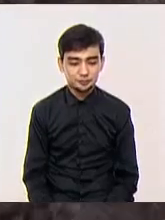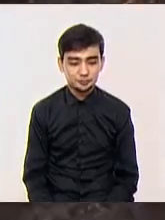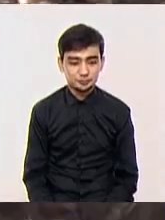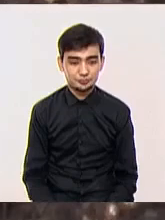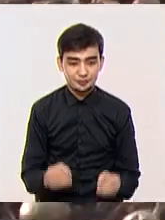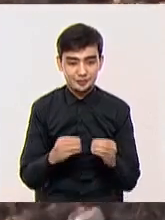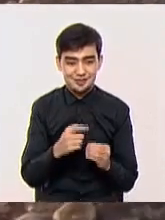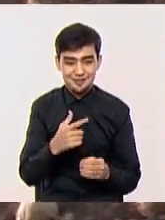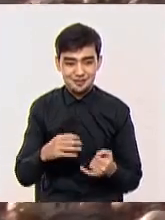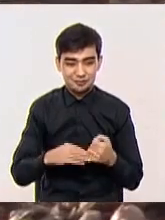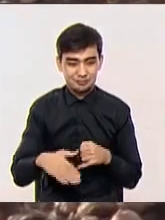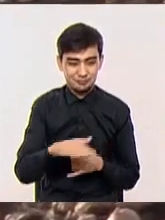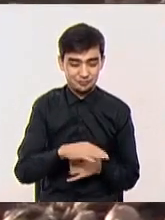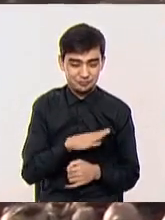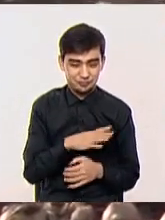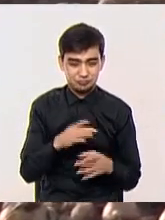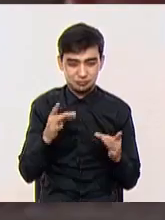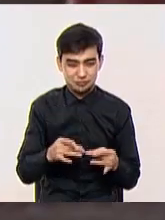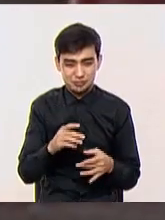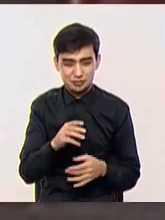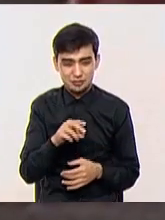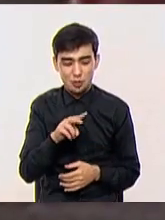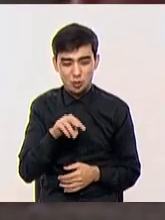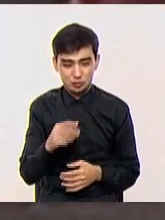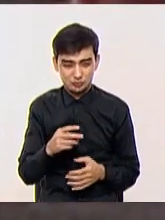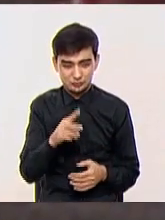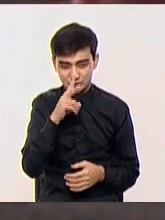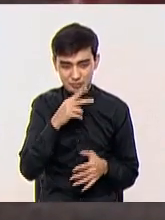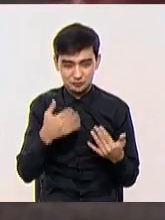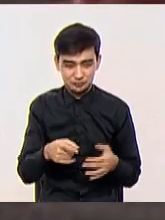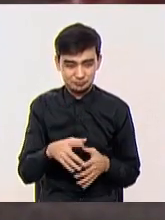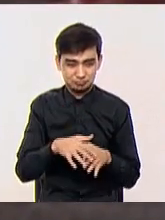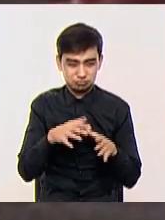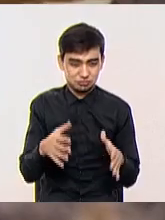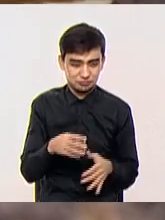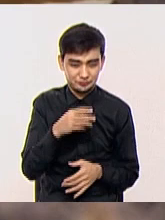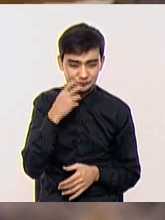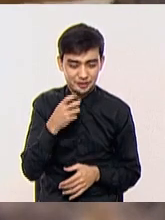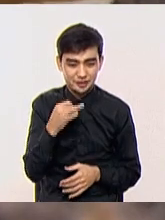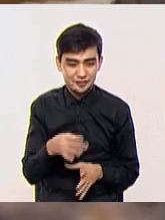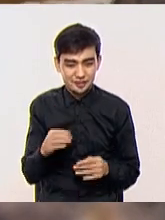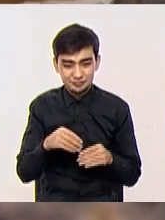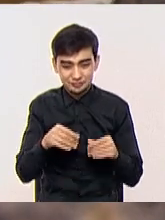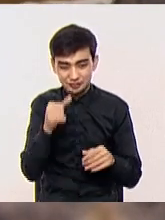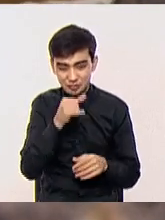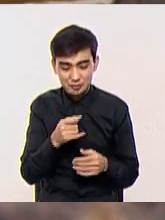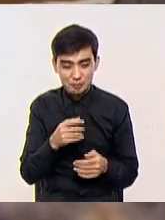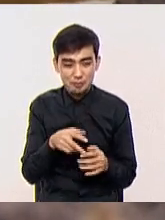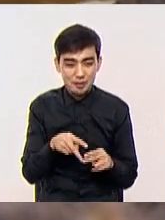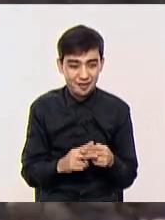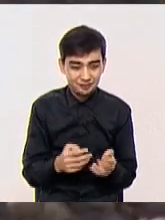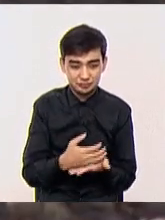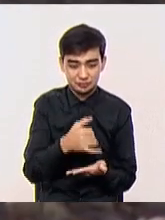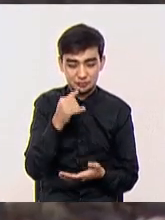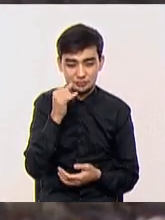10 гектар алқапта қап-қап пияздың шашылып шіріп жатқанына 2 ай болды дейді тұрғындар. Айтуларынша, үсік шалып, диқандар бітік шыққан өнімнің жартысын жинап үлгермеген.